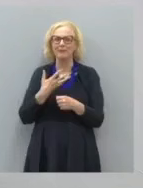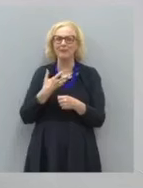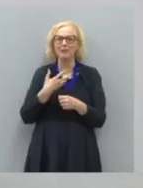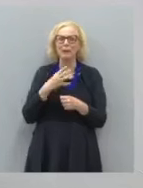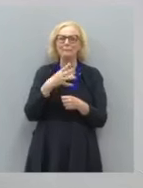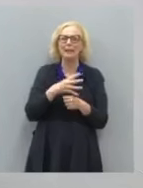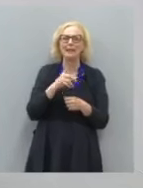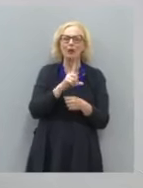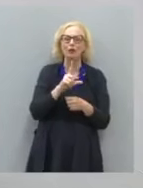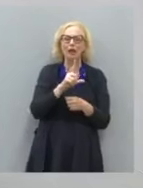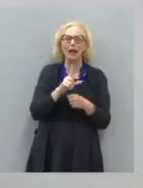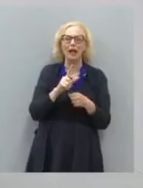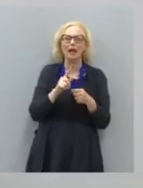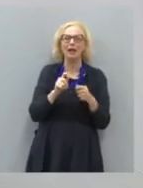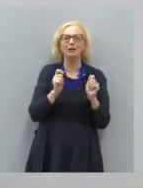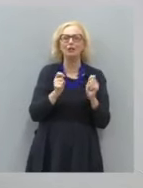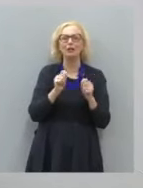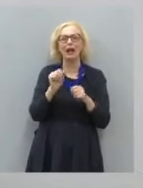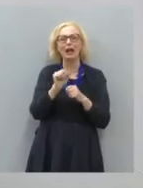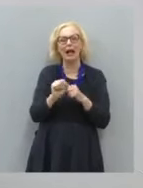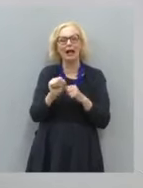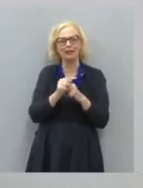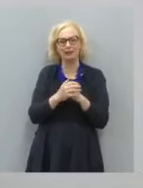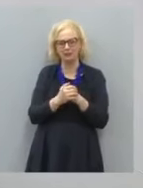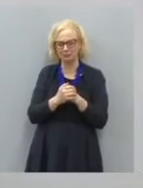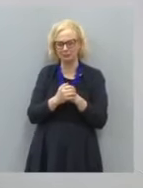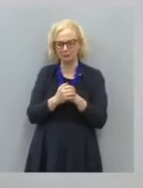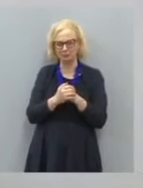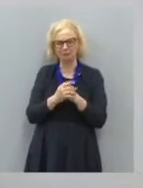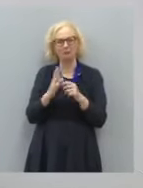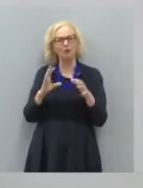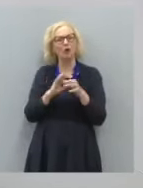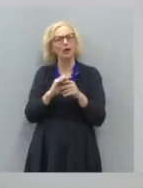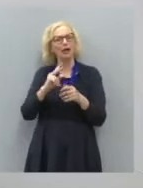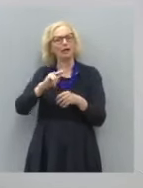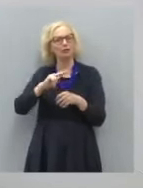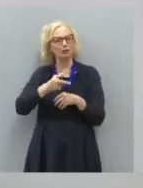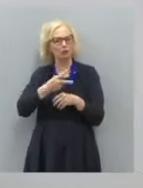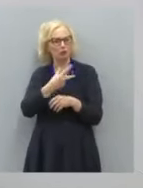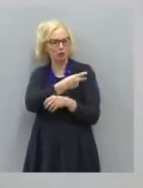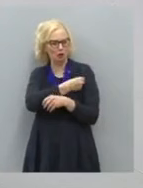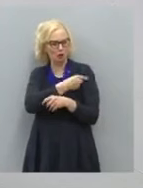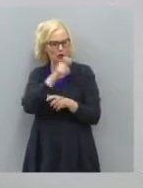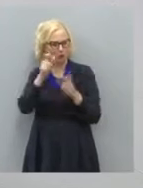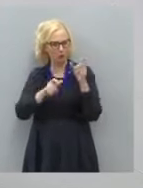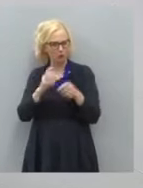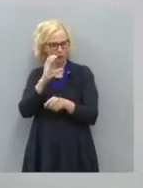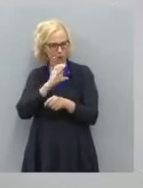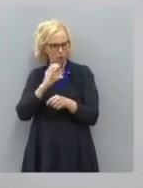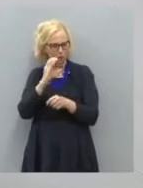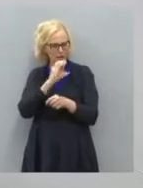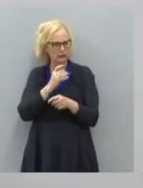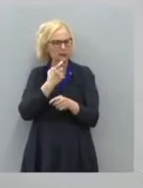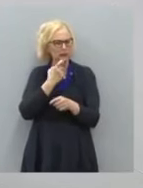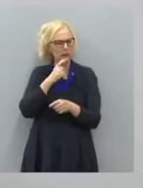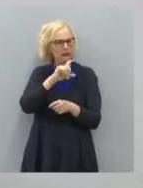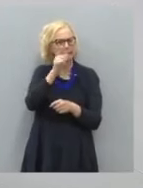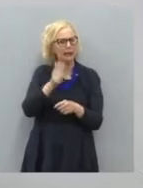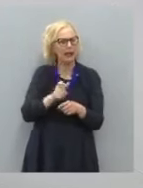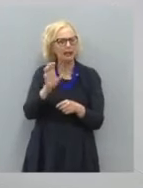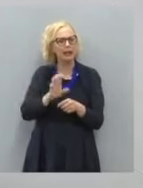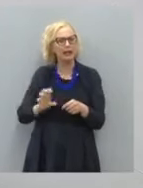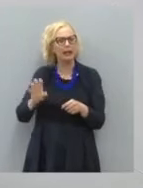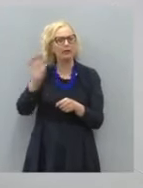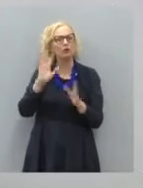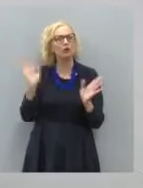come sempre vi invitiamo al microfono sulla seconda dose per i turisti turisti italiani di ogni regione perché